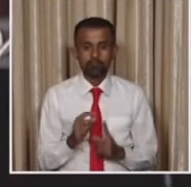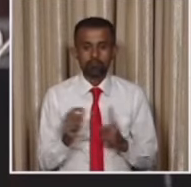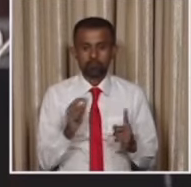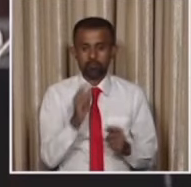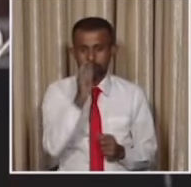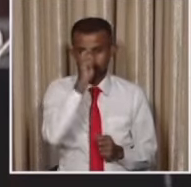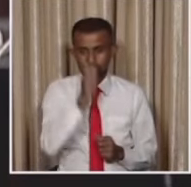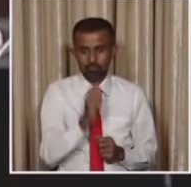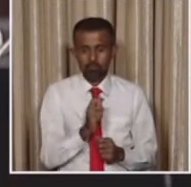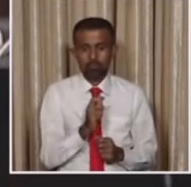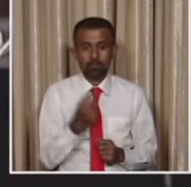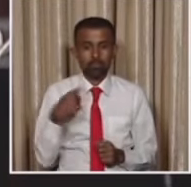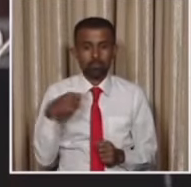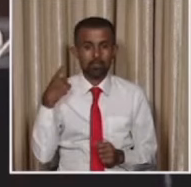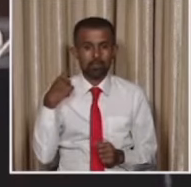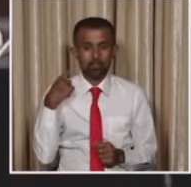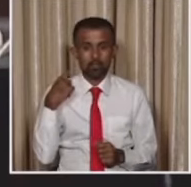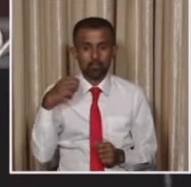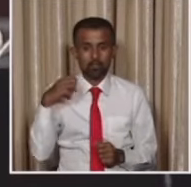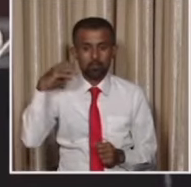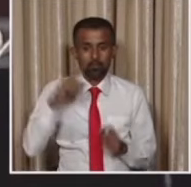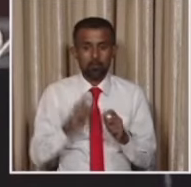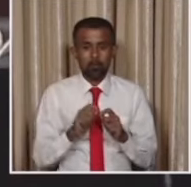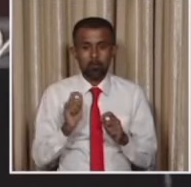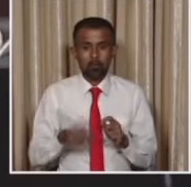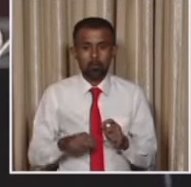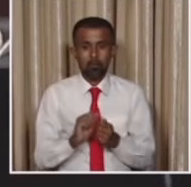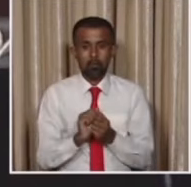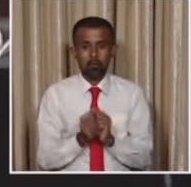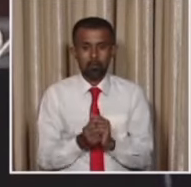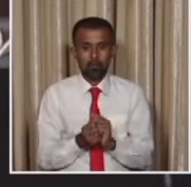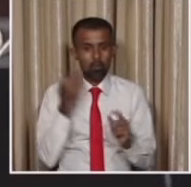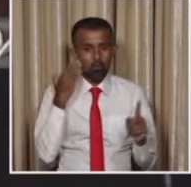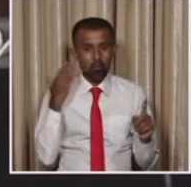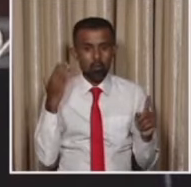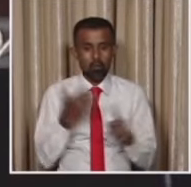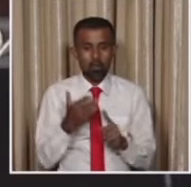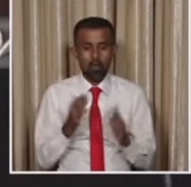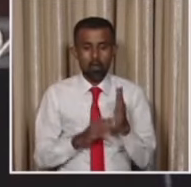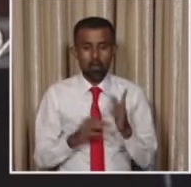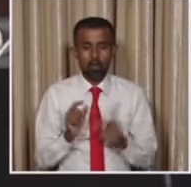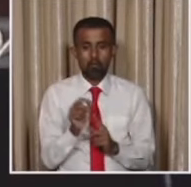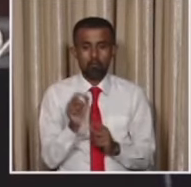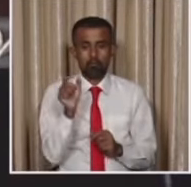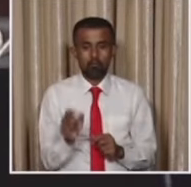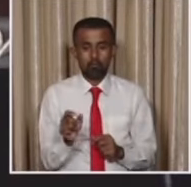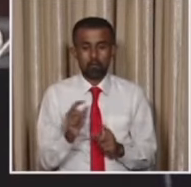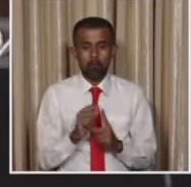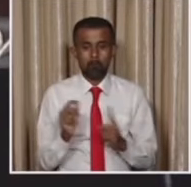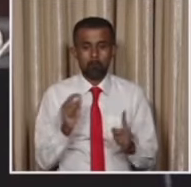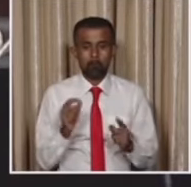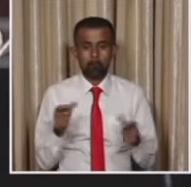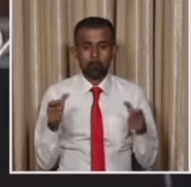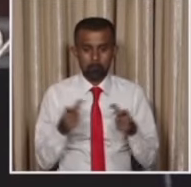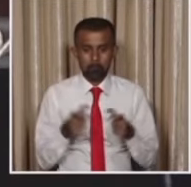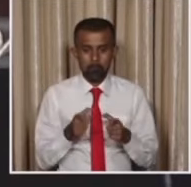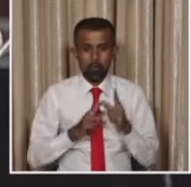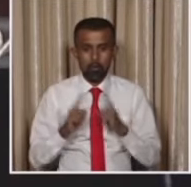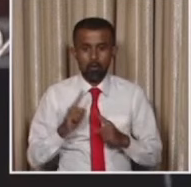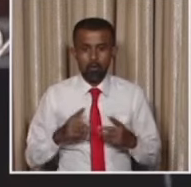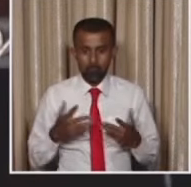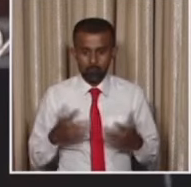මන්ත්‍රීතුමනි, ඊයේ විදුලි බල මණ්ඩලයේ ප්‍රතිව්‍යුහකරණය පිළිබඳ අමාත්‍යතුමා මන්ත්‍රීවරුන් සමඟ සාකච්ඡාවක්